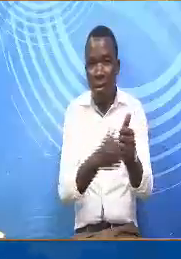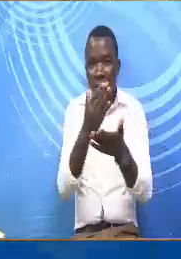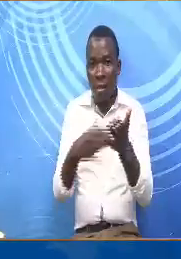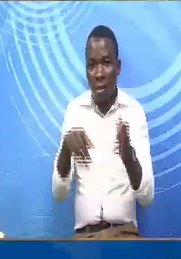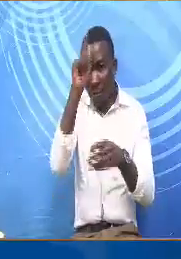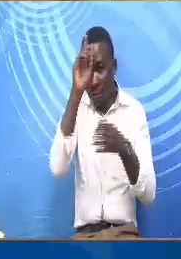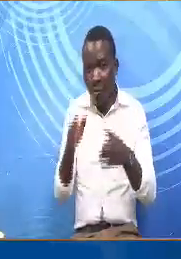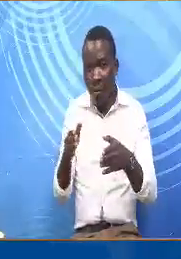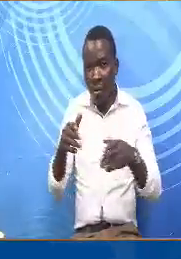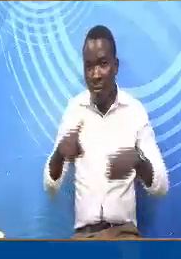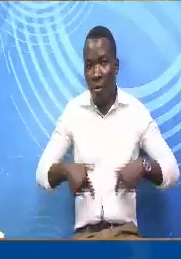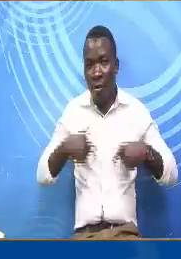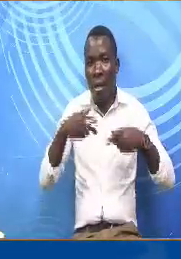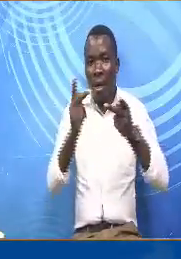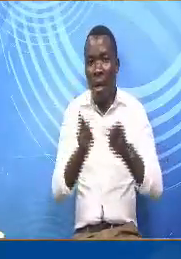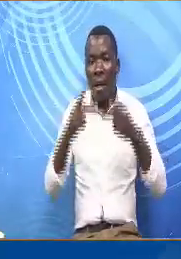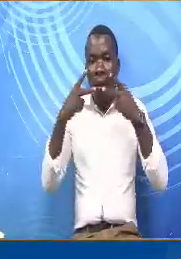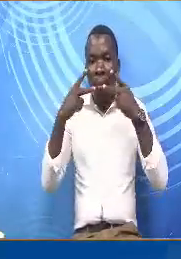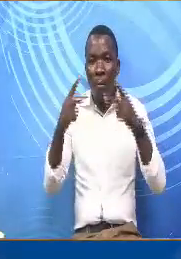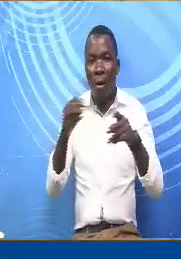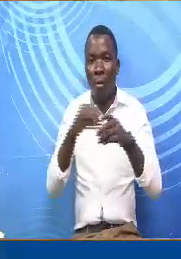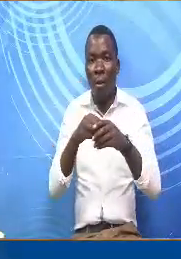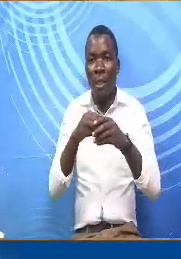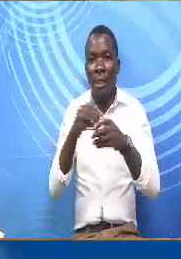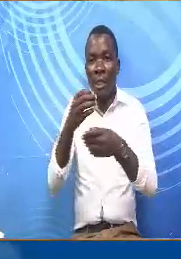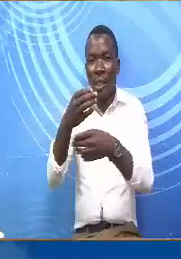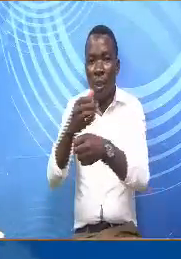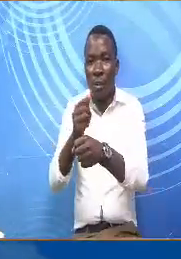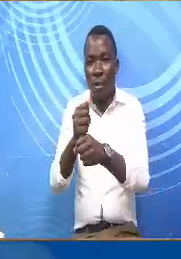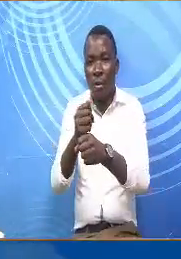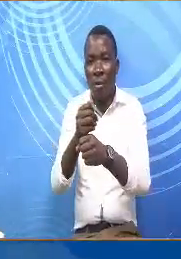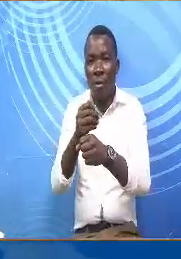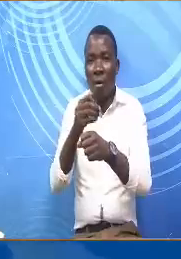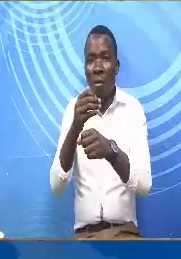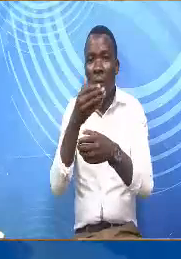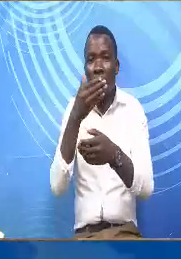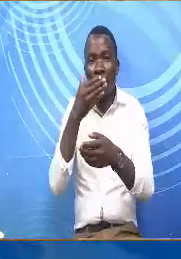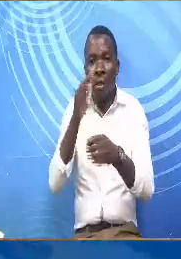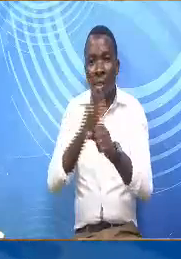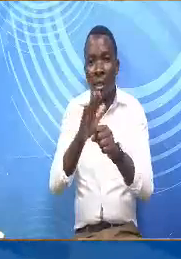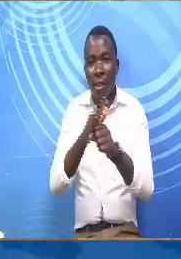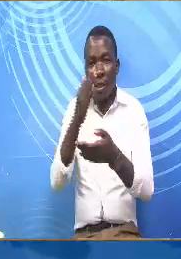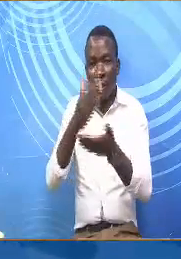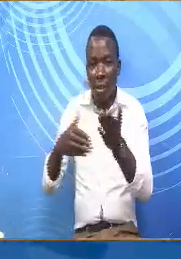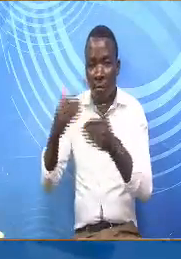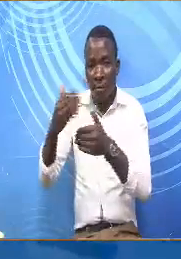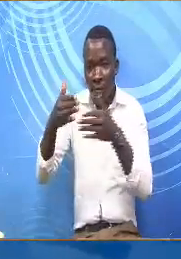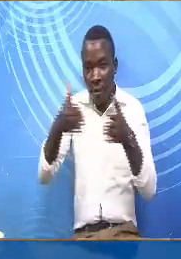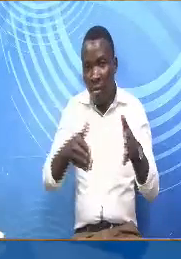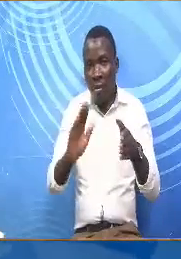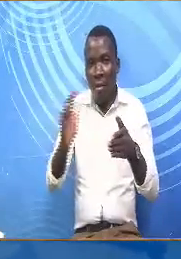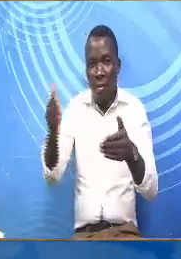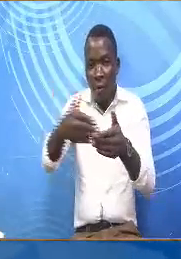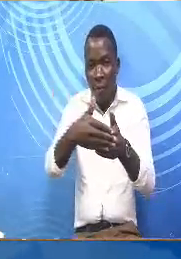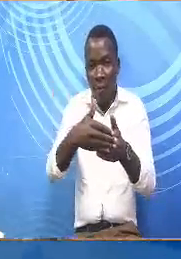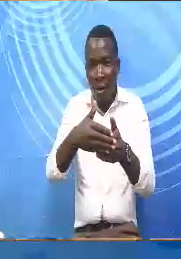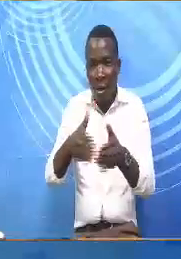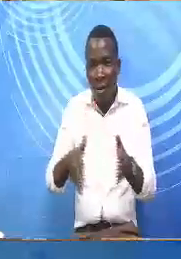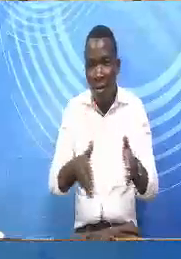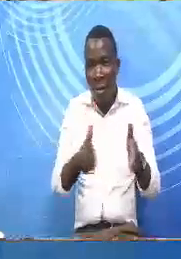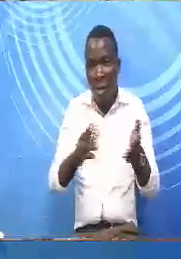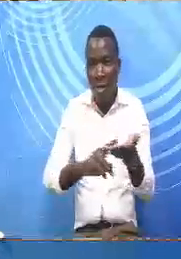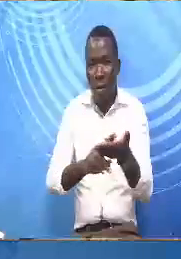mudugudu w'amahoro ni mu murenge wa Gatenga mu karere ka Kicukiro baratabaza nyuma yaho umwe mu baturanyi babo abafungiye umuhanda